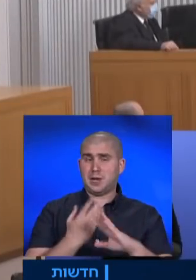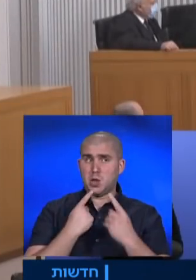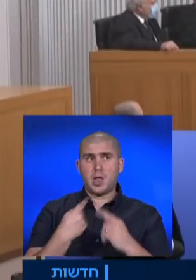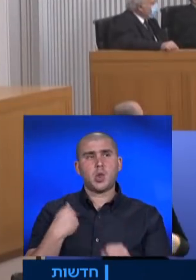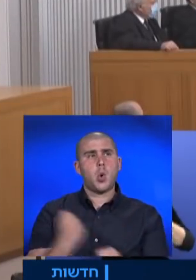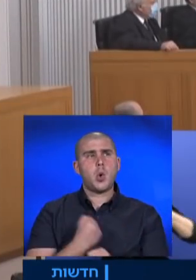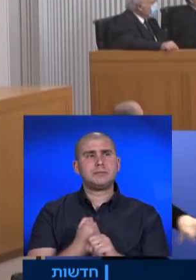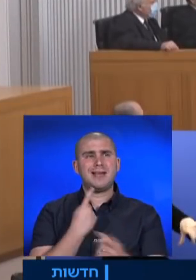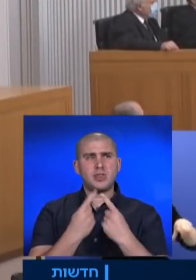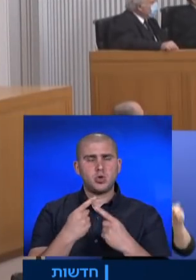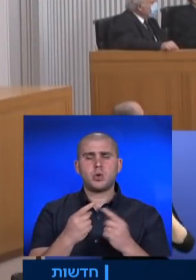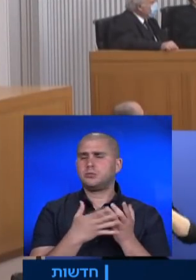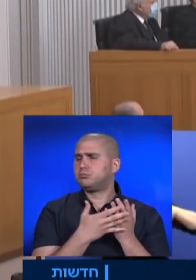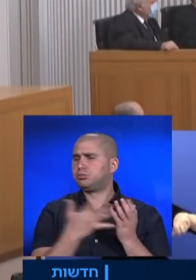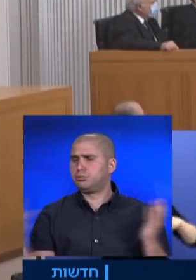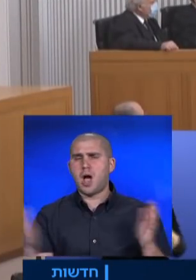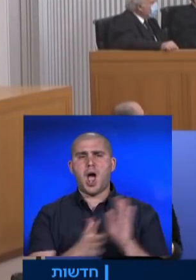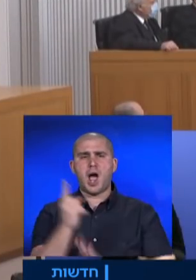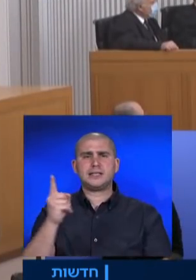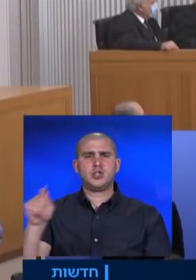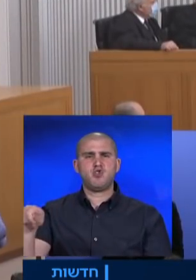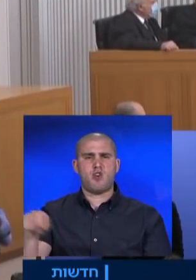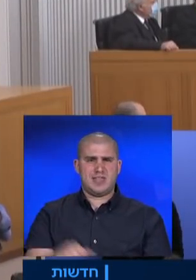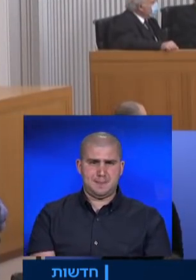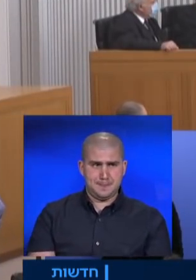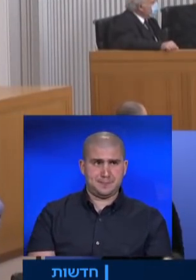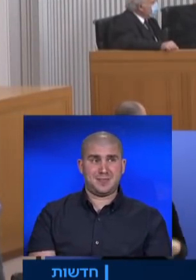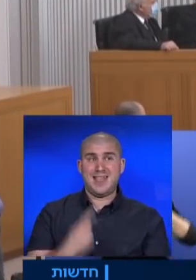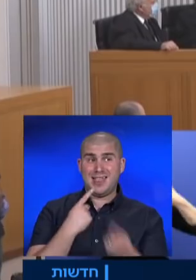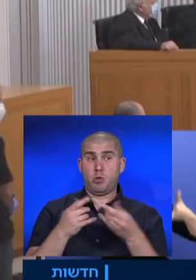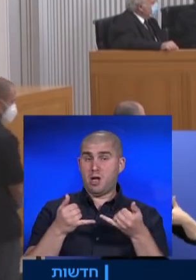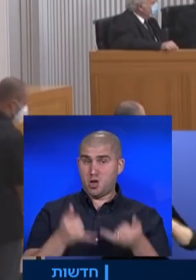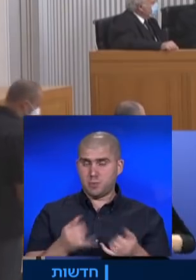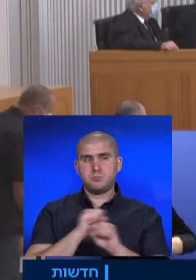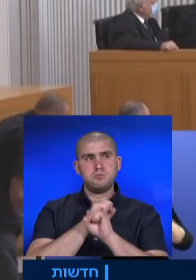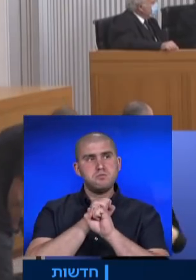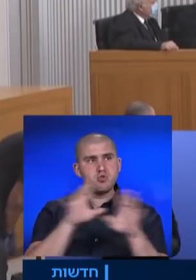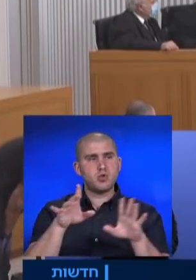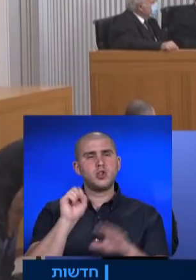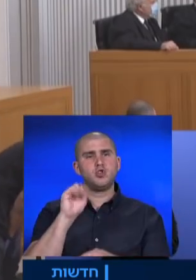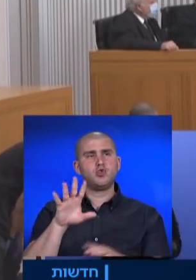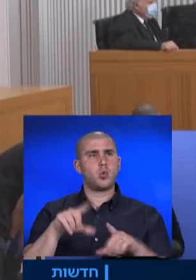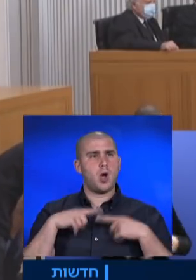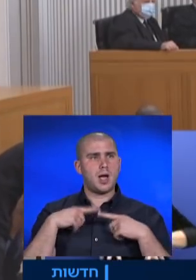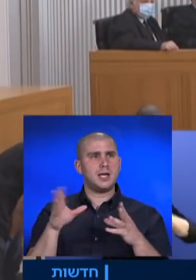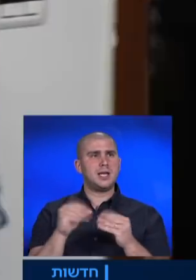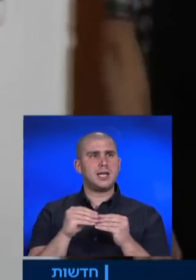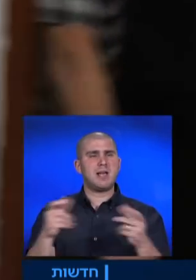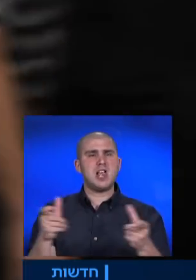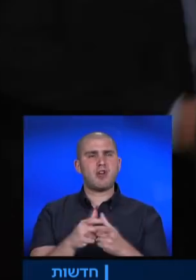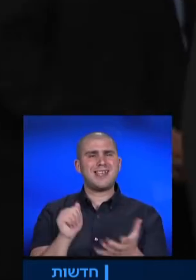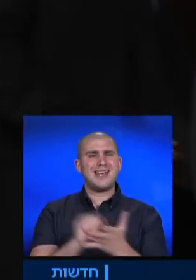בהרכב מורחב של 11 שופטים, והדיון היום משודר בשידור ישיר באמצעות לשכת העיתונות